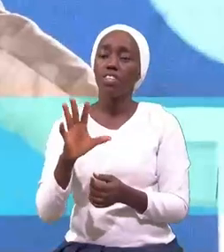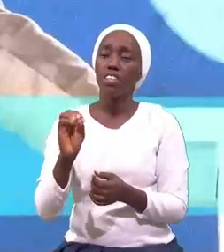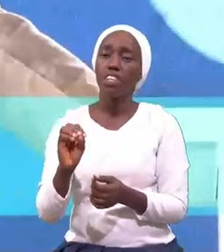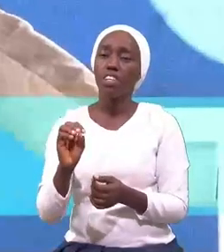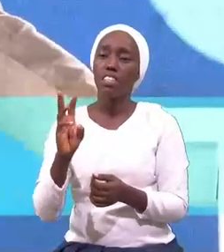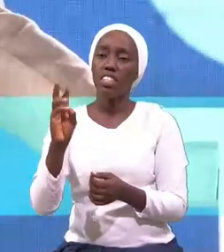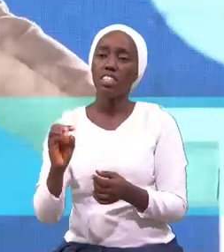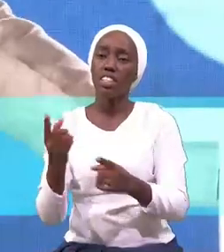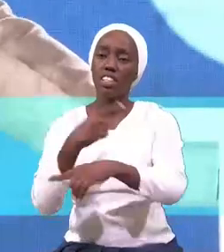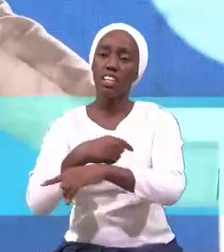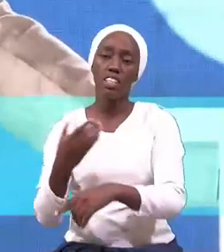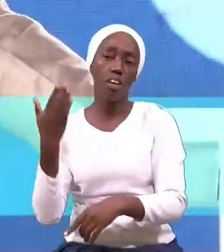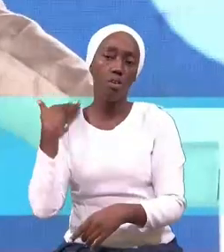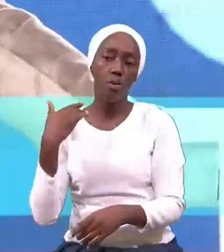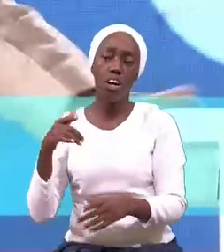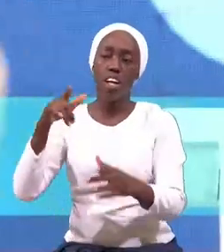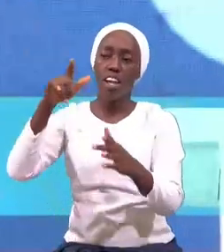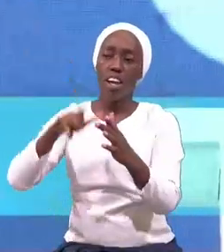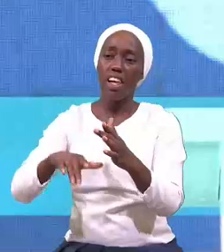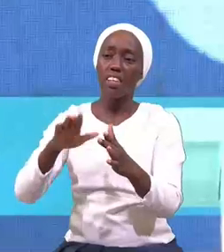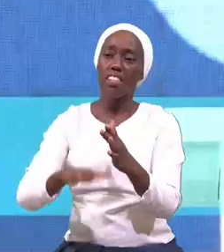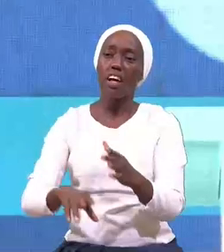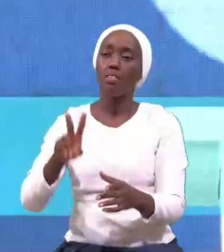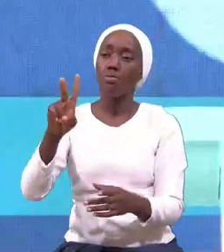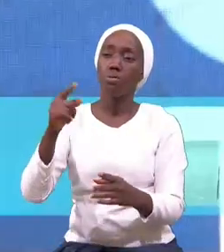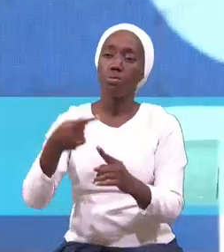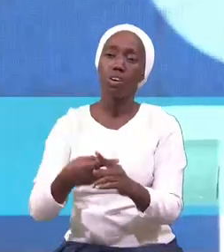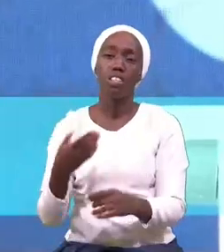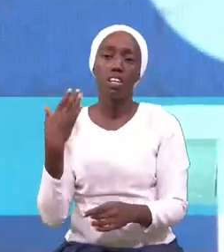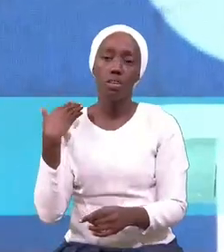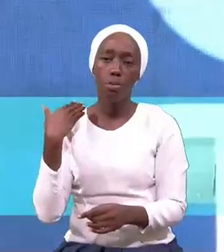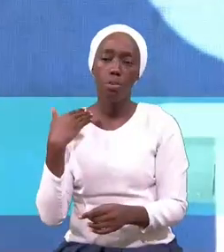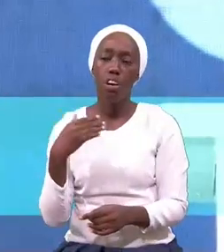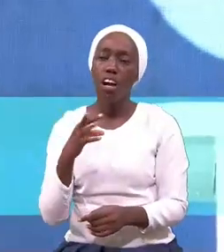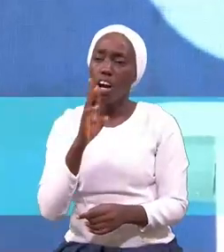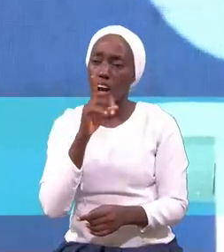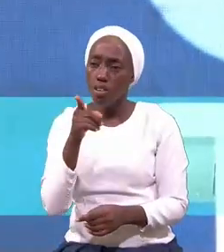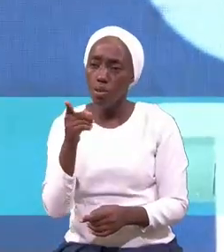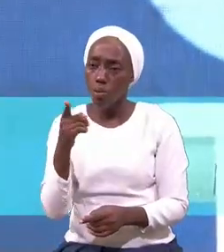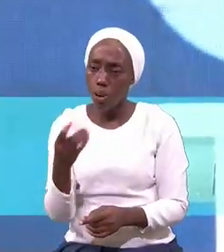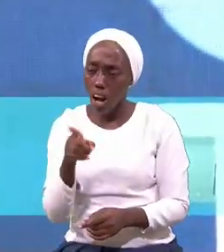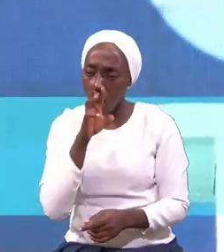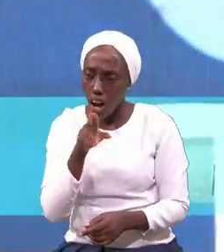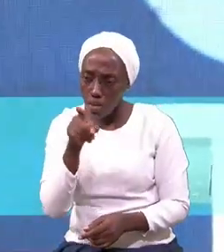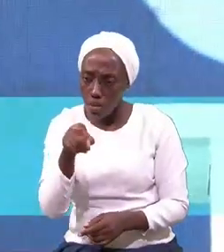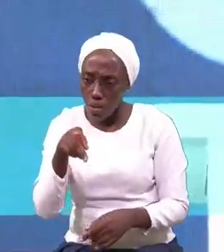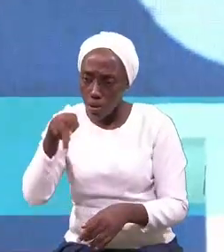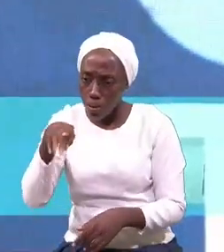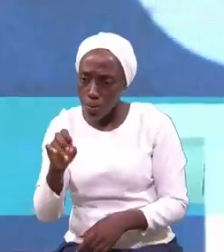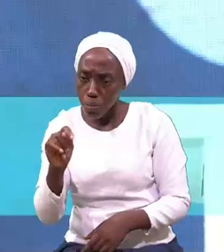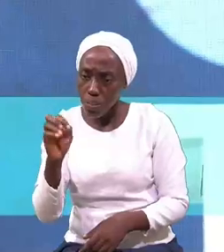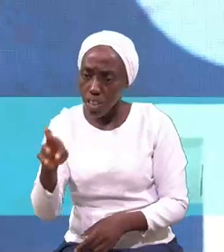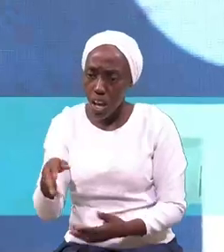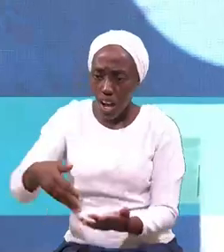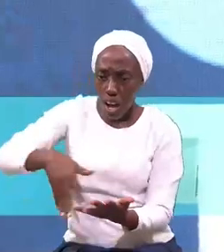50 ou 60 jours passés, moins de 2 mois d'ailleurs. Est-ce que tu fais partie de ses disciples?